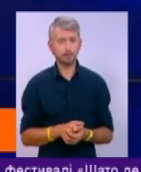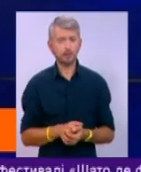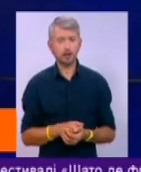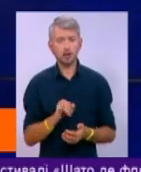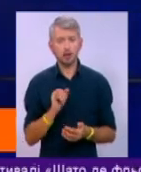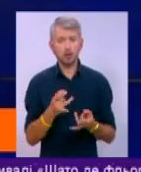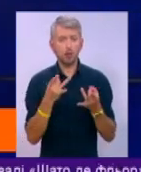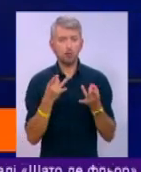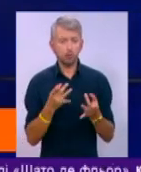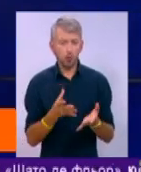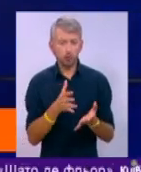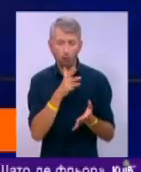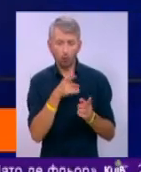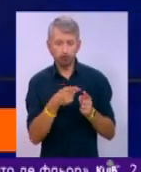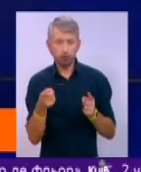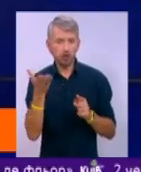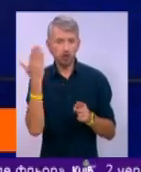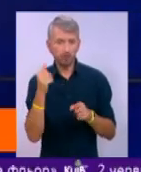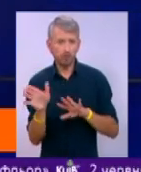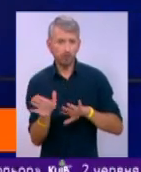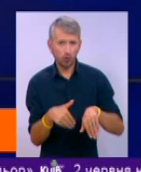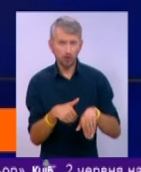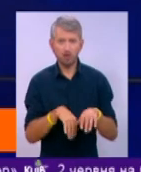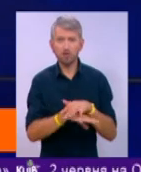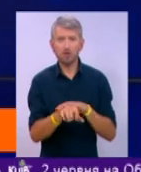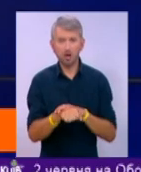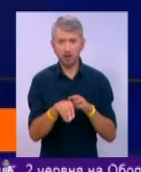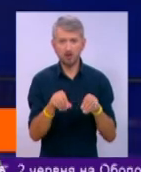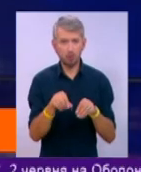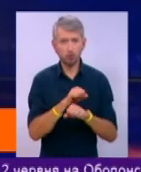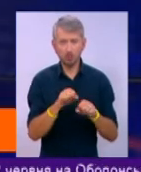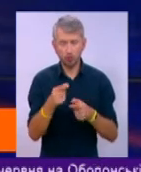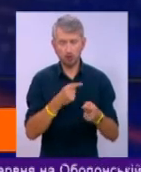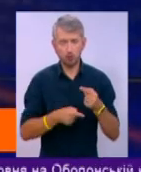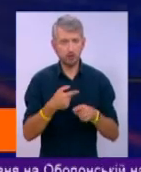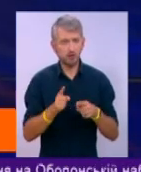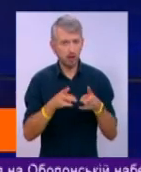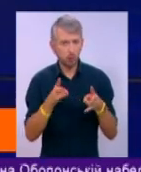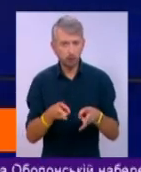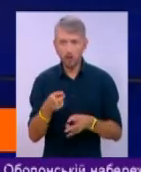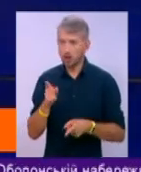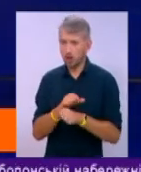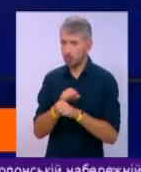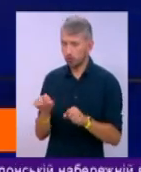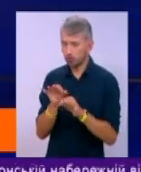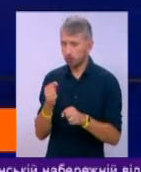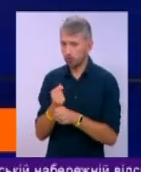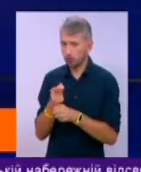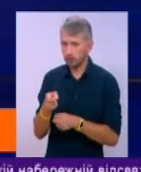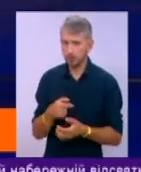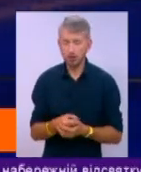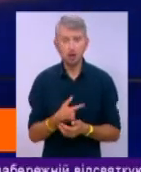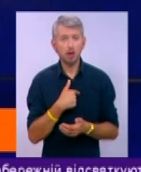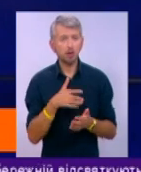І просто пройшли строки давності і все, вкрали землю. Вже не можна повернути. Це катастрофа просто. І реально вже не можна нічого зробити в цьому випадку? Ну, я